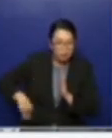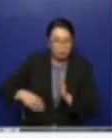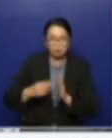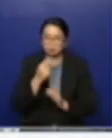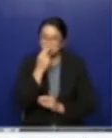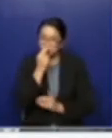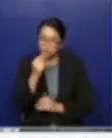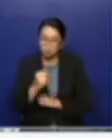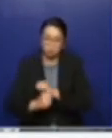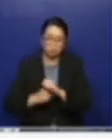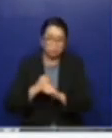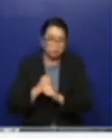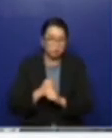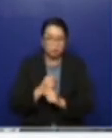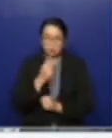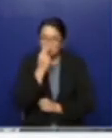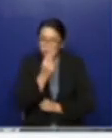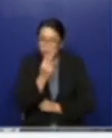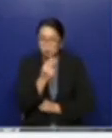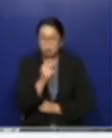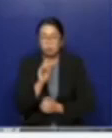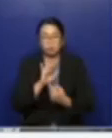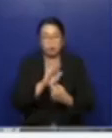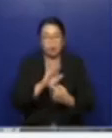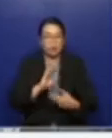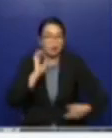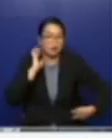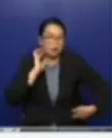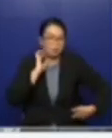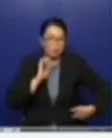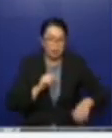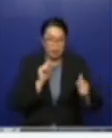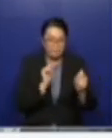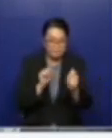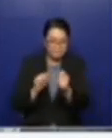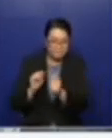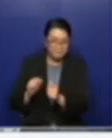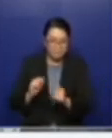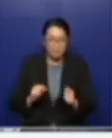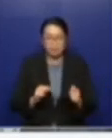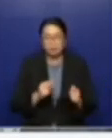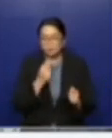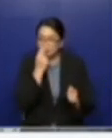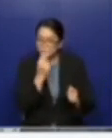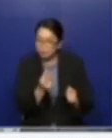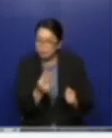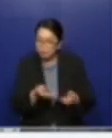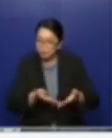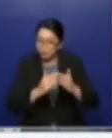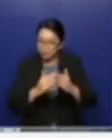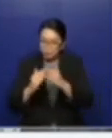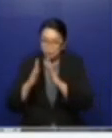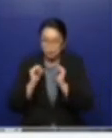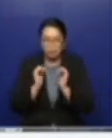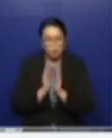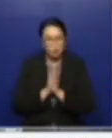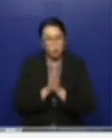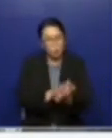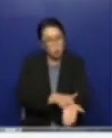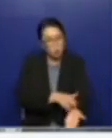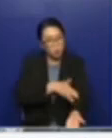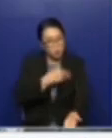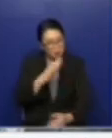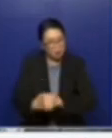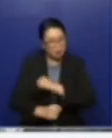านี้ยกตัวอย่างเช่นจังหวัดลพบุรีหลายอำเภอหลายตำบลหมู่บ้านมีวัดมาไม่ต่ำกว่า